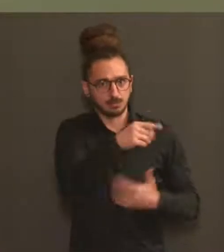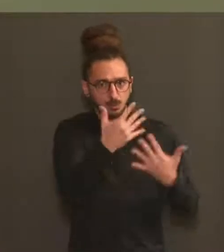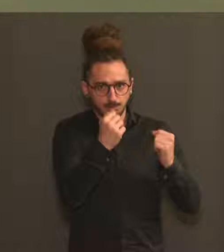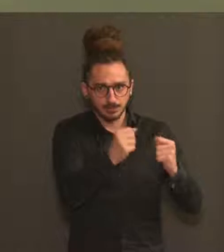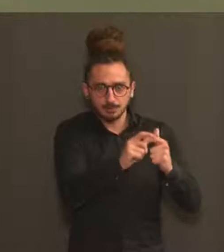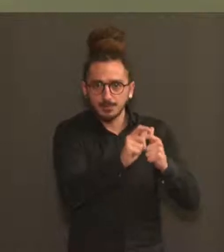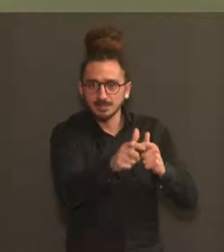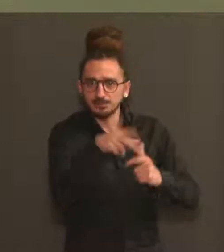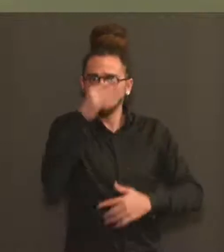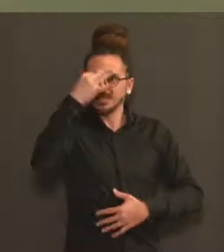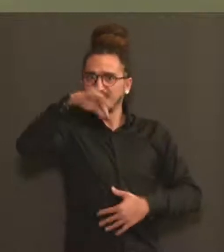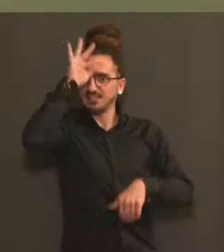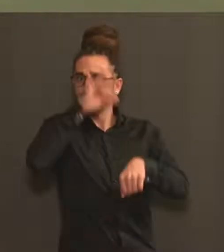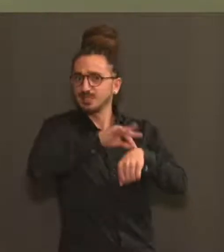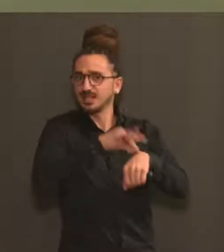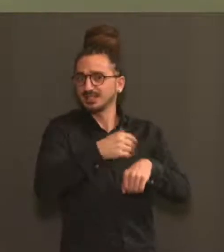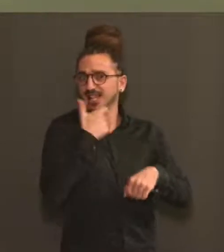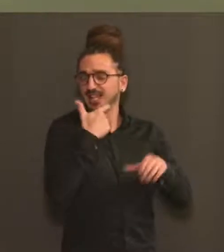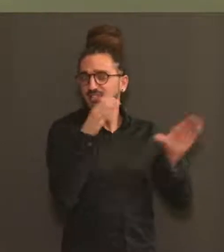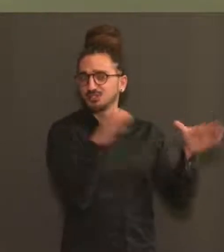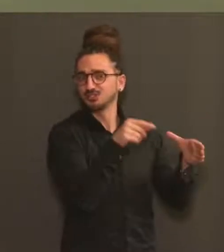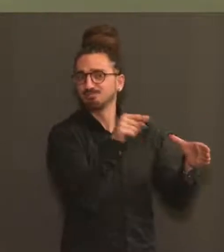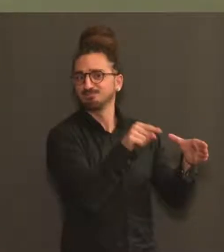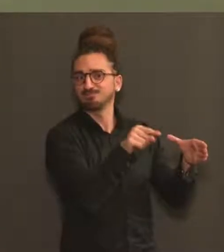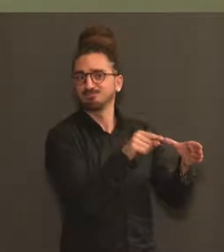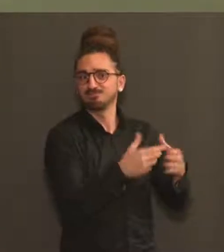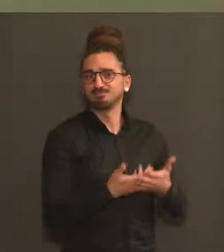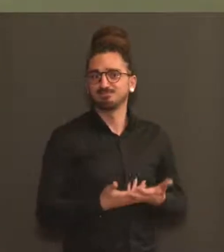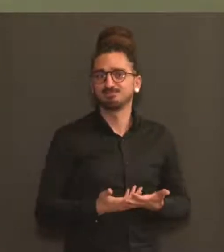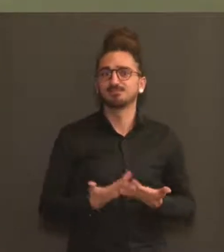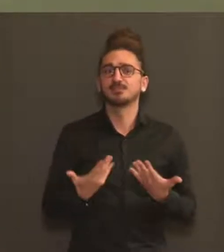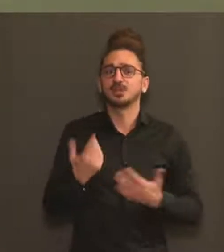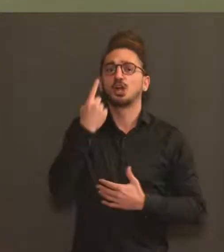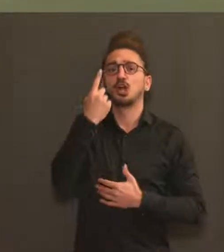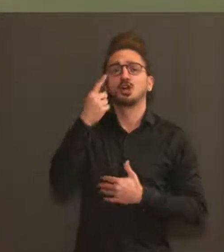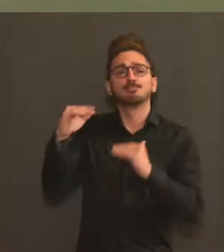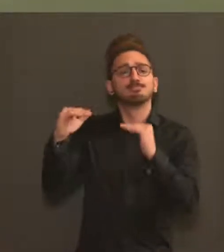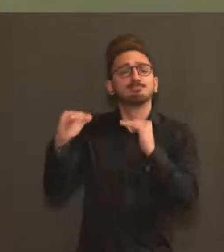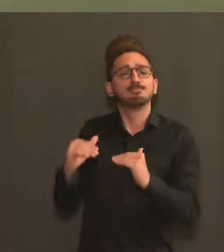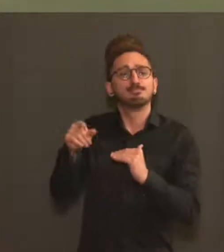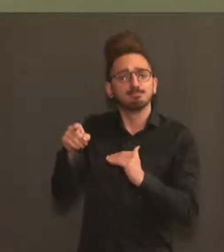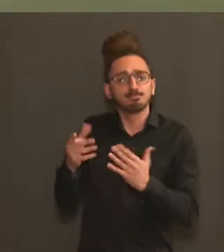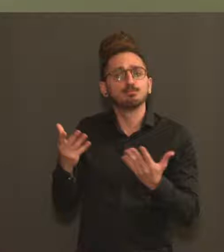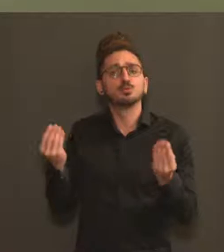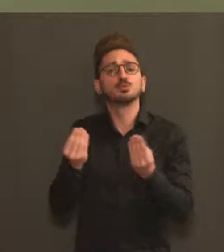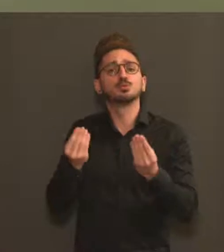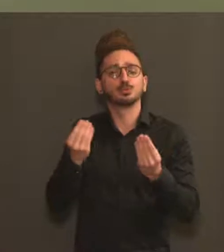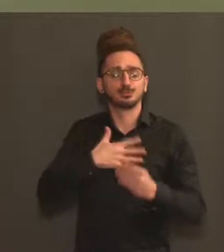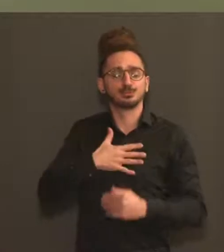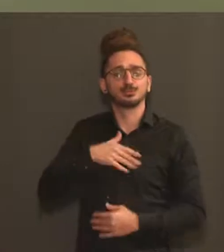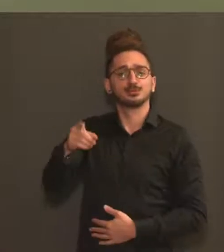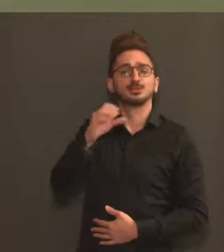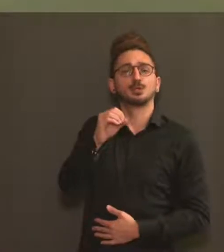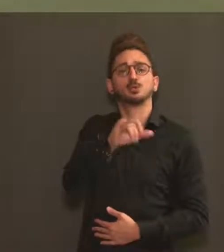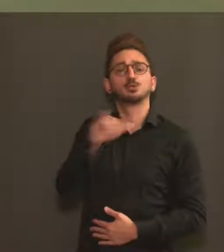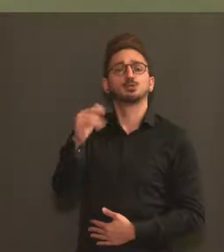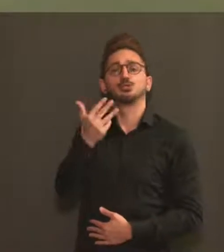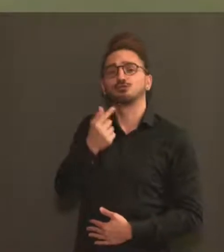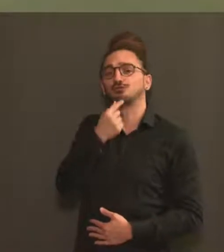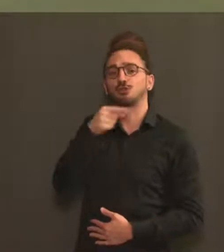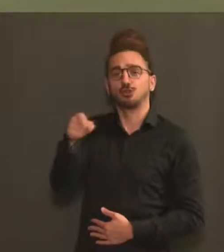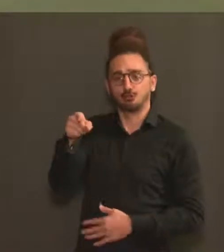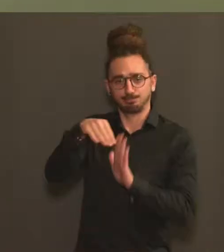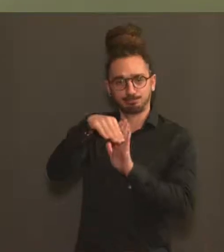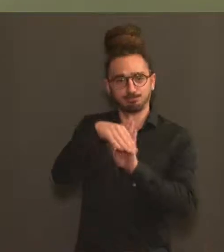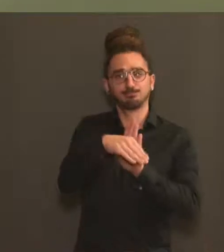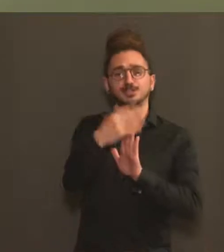chez les enfants de 0 à 9 ans, avec une diminution de 5% dans ce groupe d'âge. Si on s'intéresse maintenant